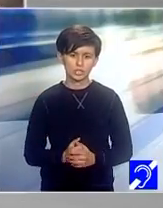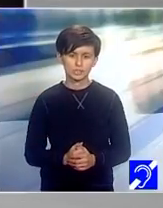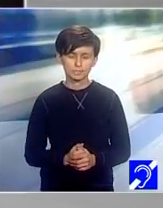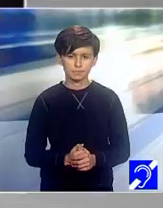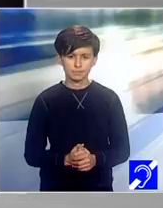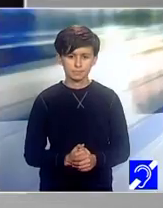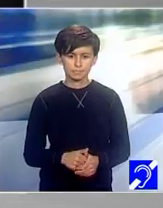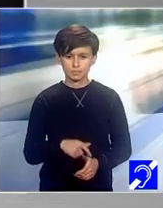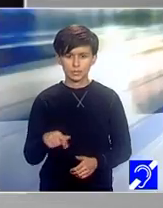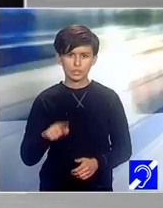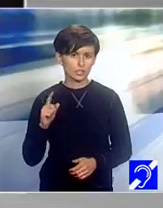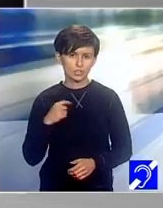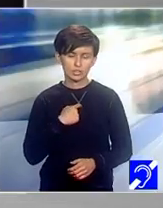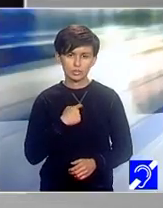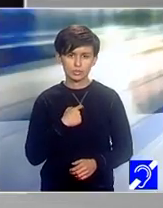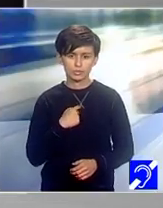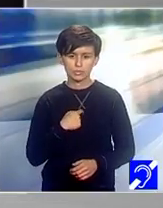să-i ignorăm.